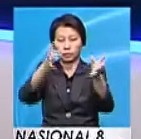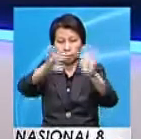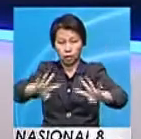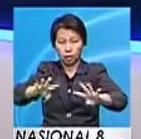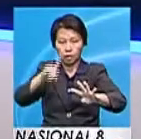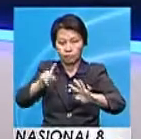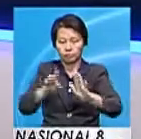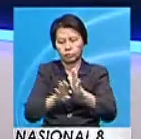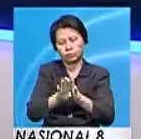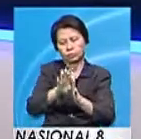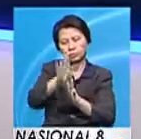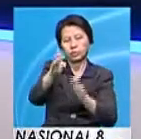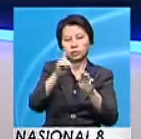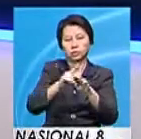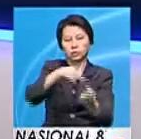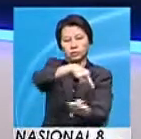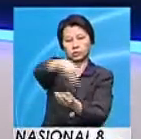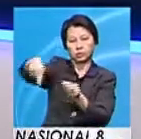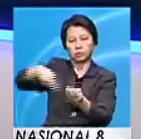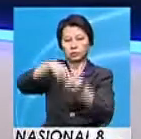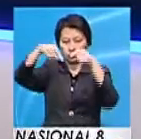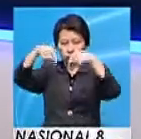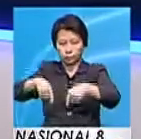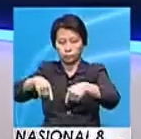perlu dibangunkan di rantau ini.